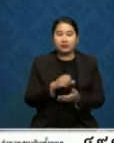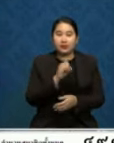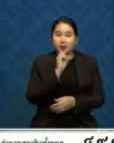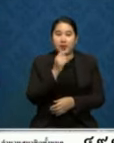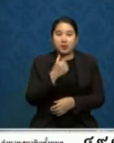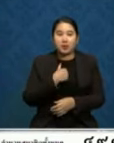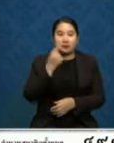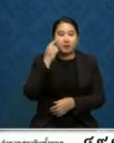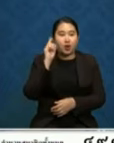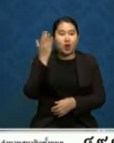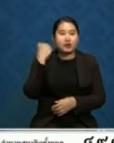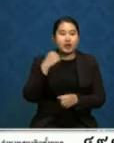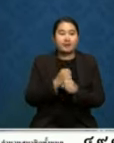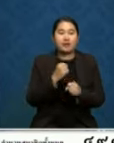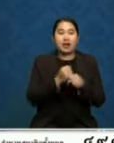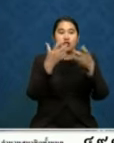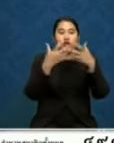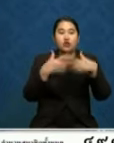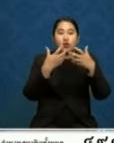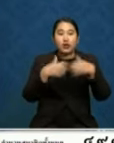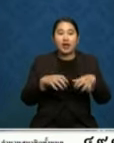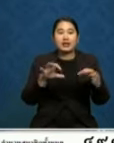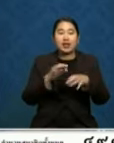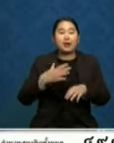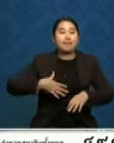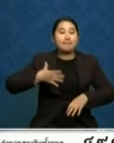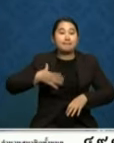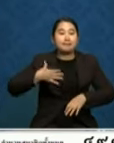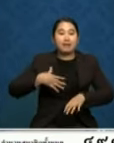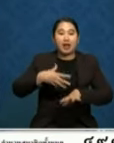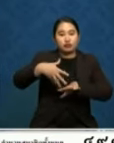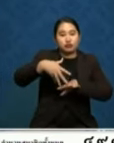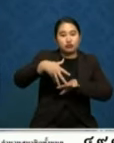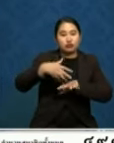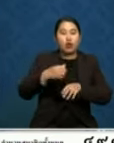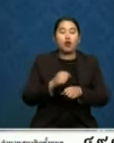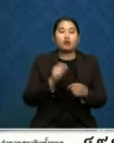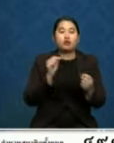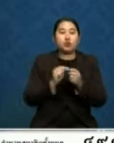ที่เป็นคนที่เคยทำงานในโรงงานอุตสาหกรรมสิ่งทอนะครับเป็นอุตสาหกรรม